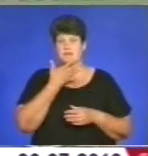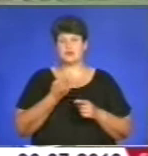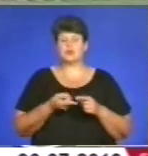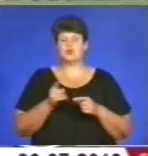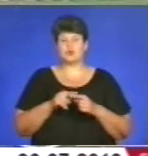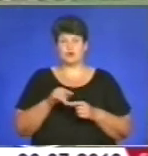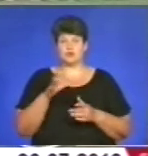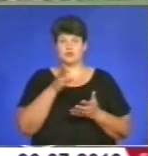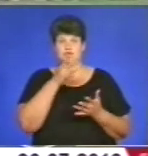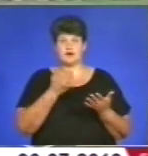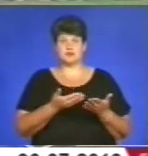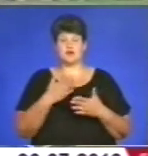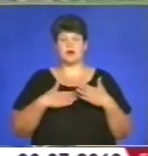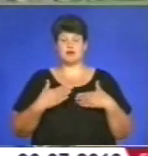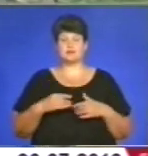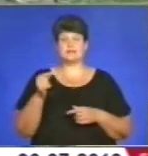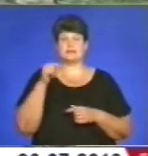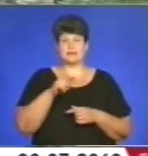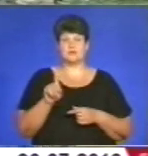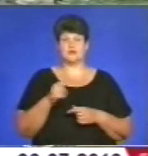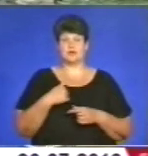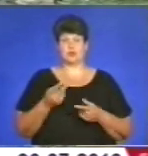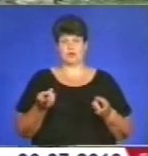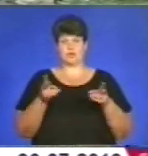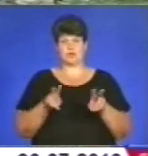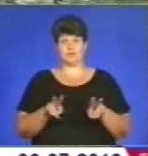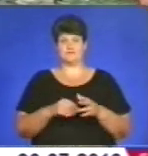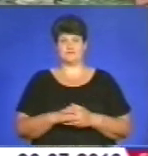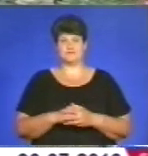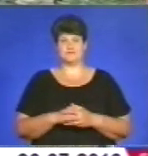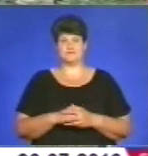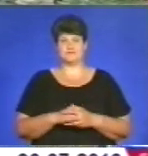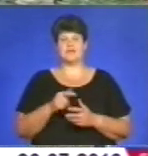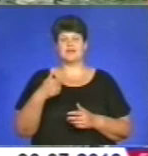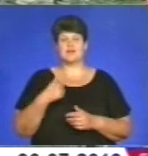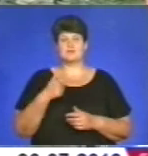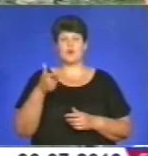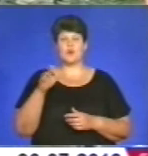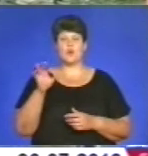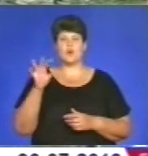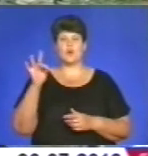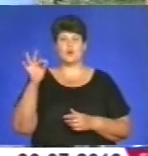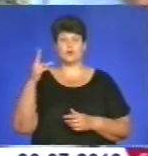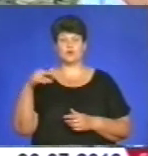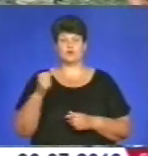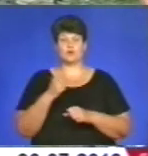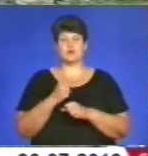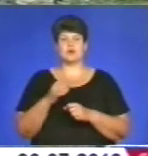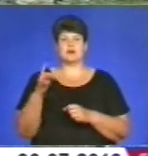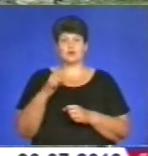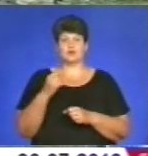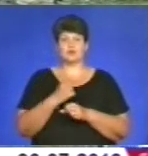часу радуюся тим, що я тут остався. Я з Городоцького району, тут працював